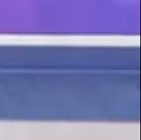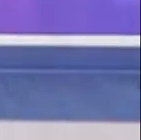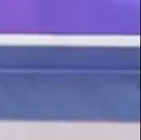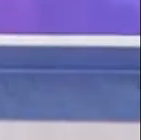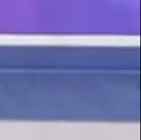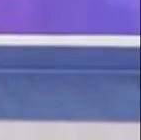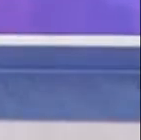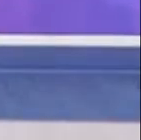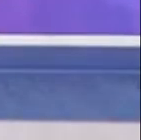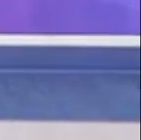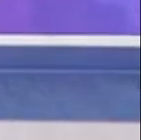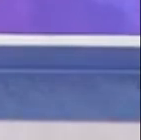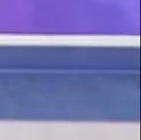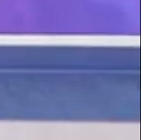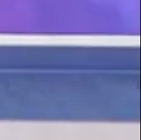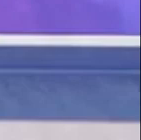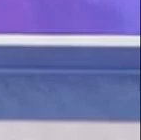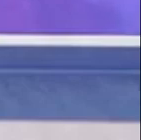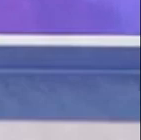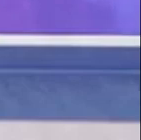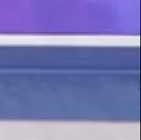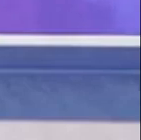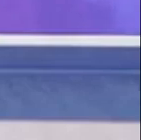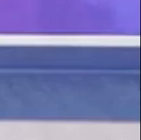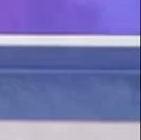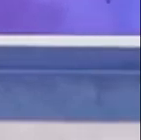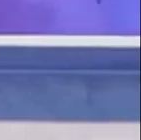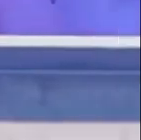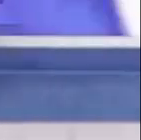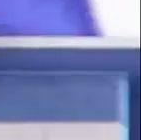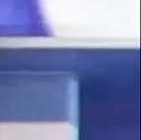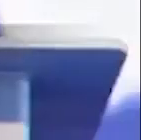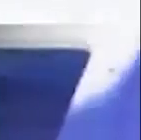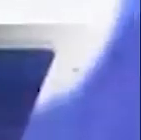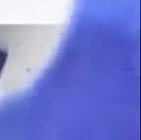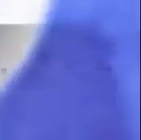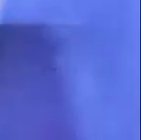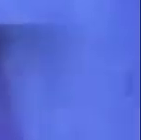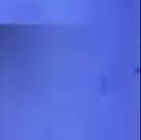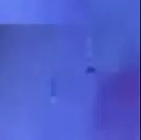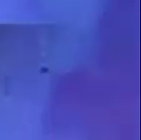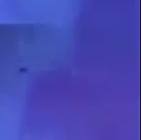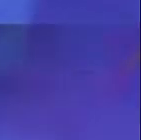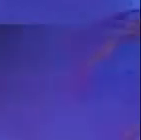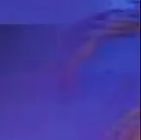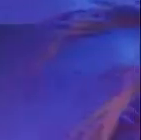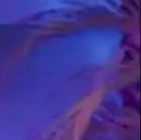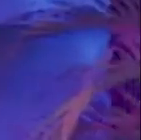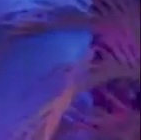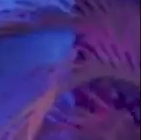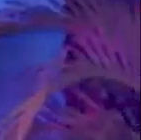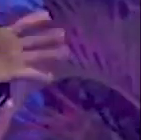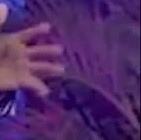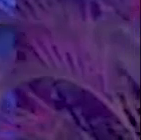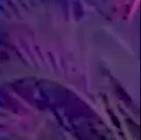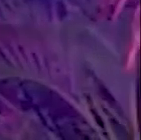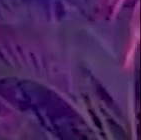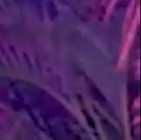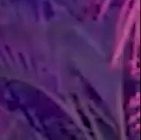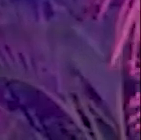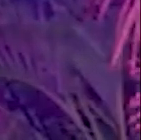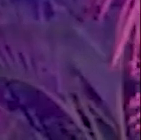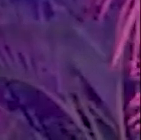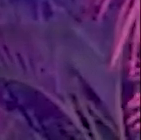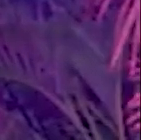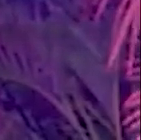Jizọs bụ onye nzọpụta gị. Ka ha rabụ ndị ga-akpọku aha nke Onyenwe anyị, ọ ga-azọpụta ha,